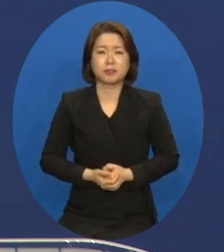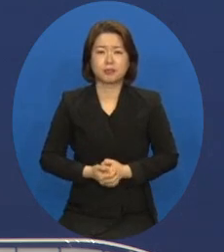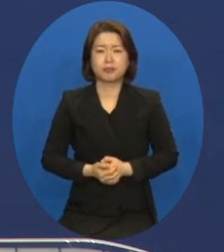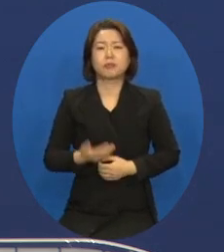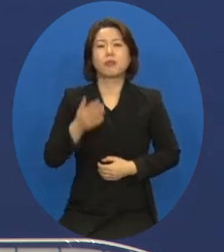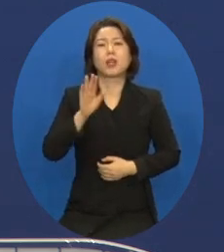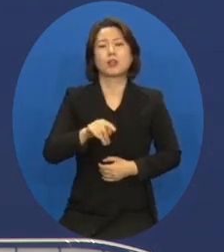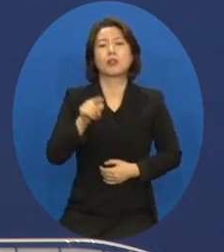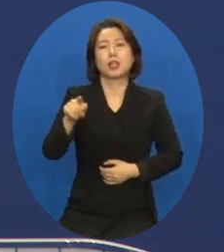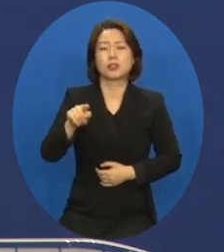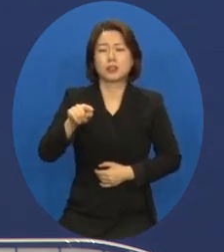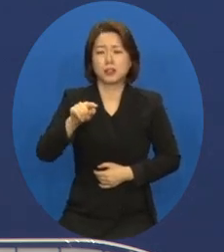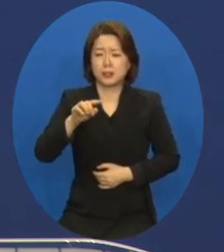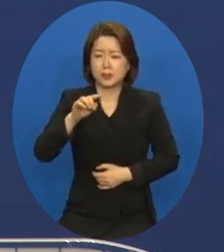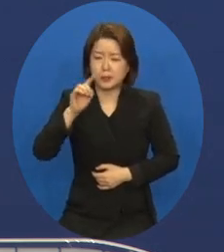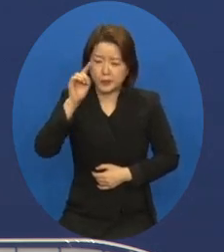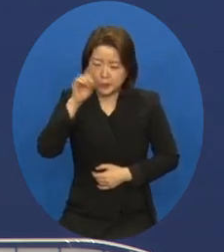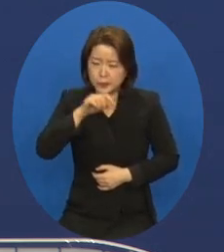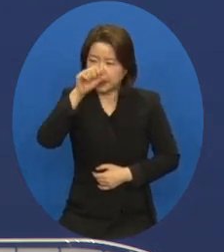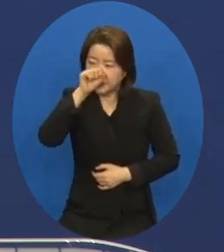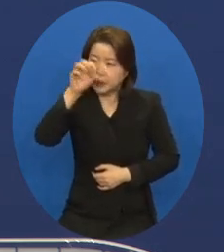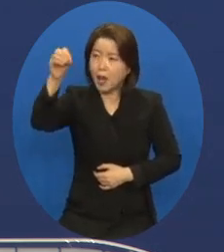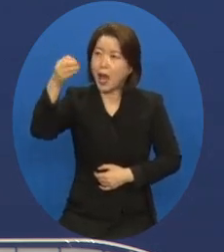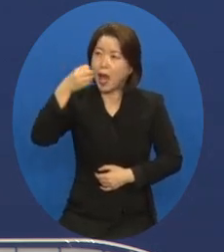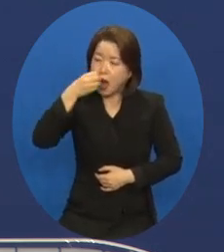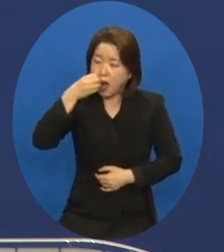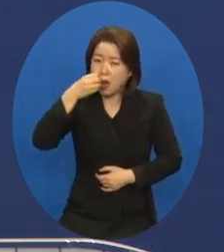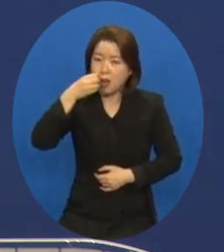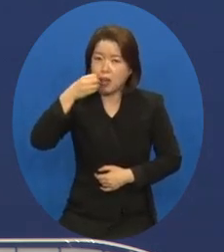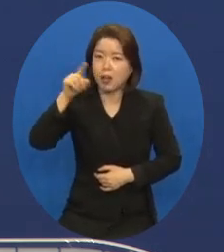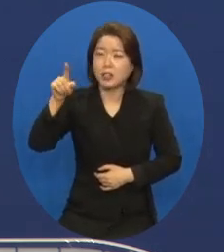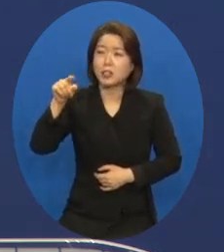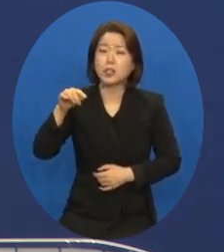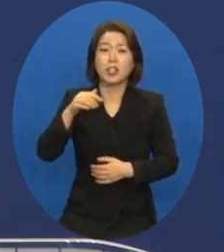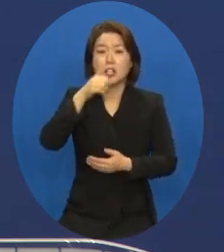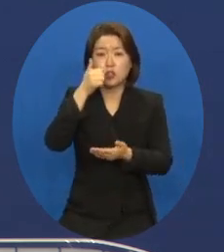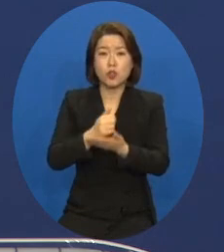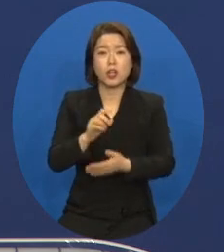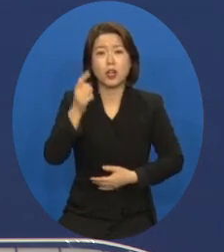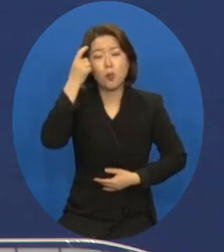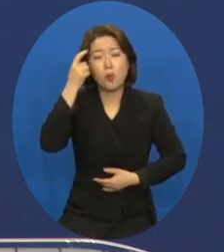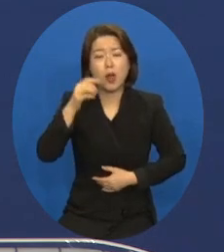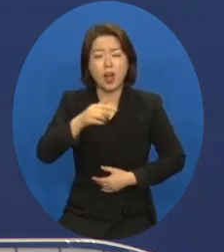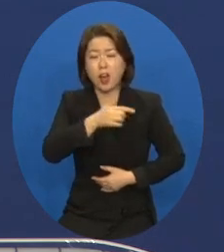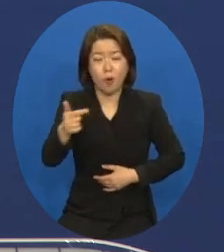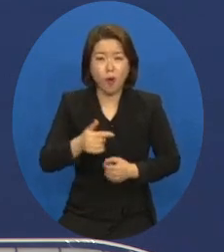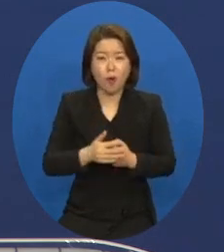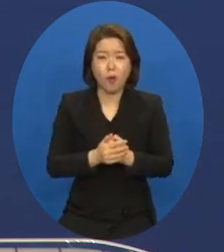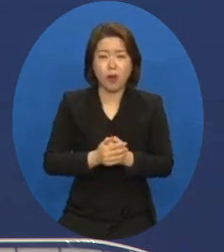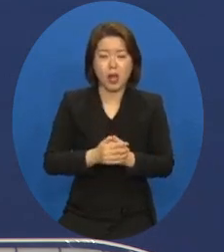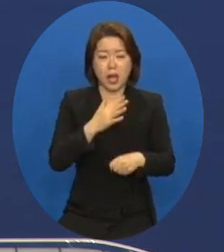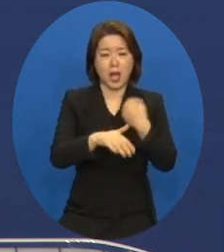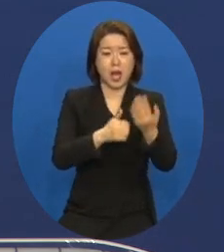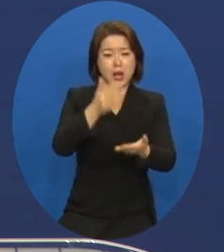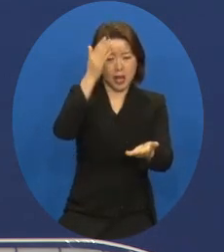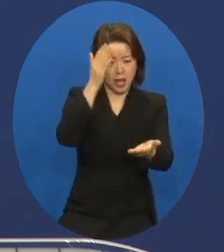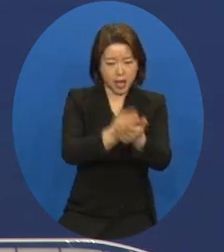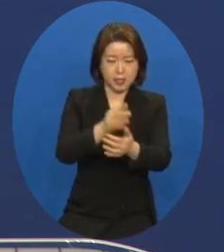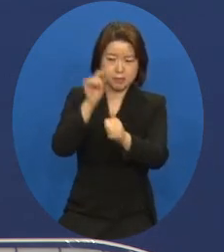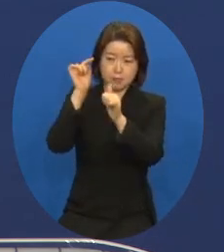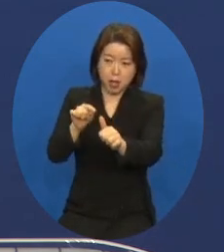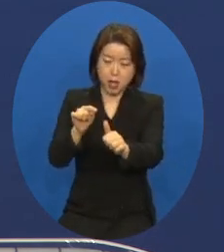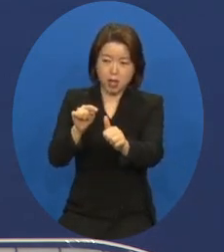그런데 그 선악과 따먹은 죄가 무서운 게 뭡니까 하나님이 하지 말라고 한 것을 했다는거